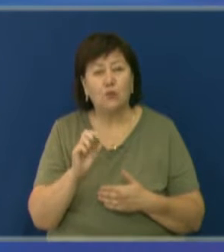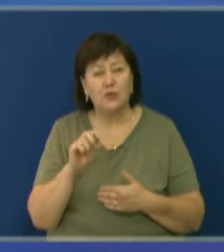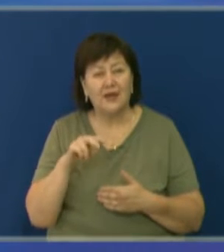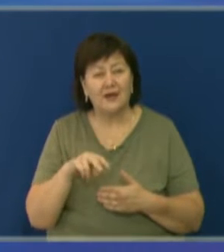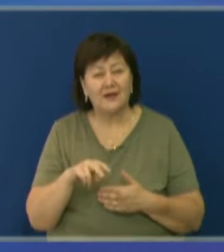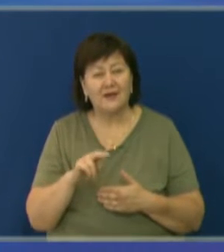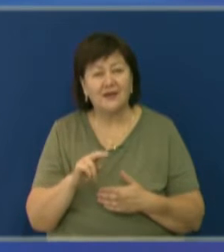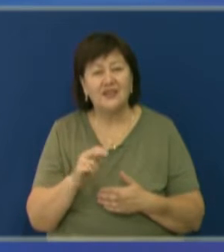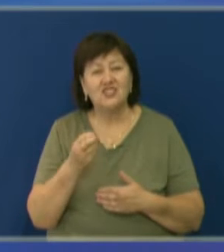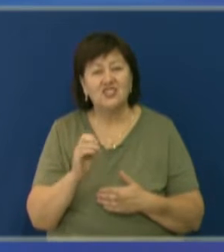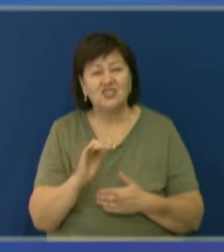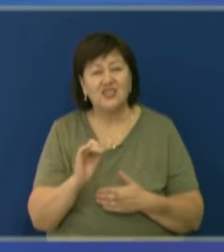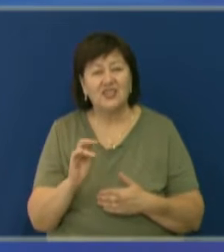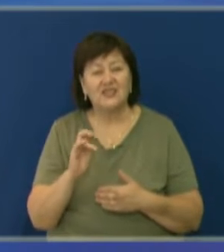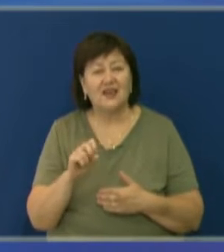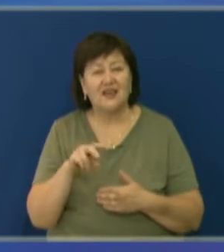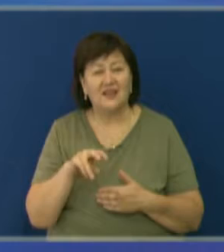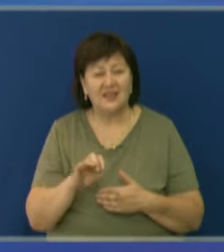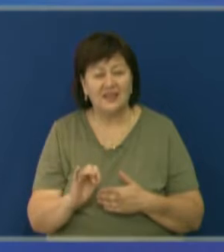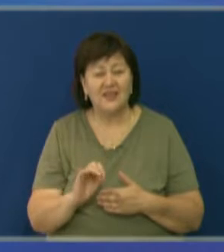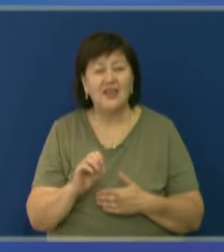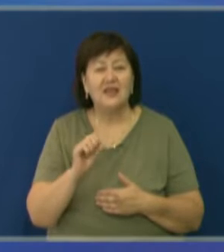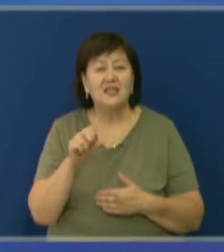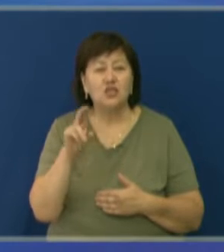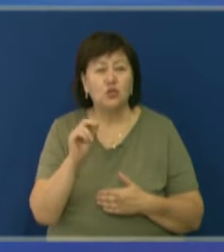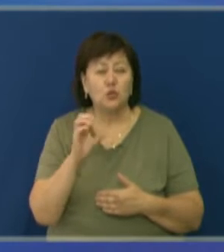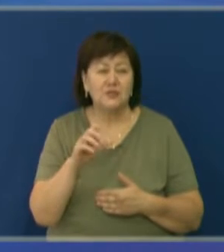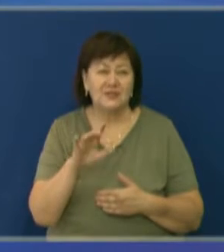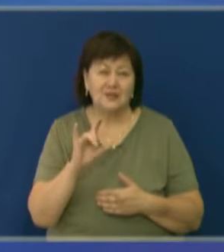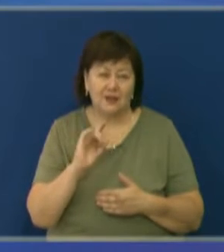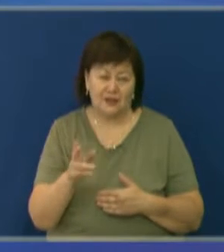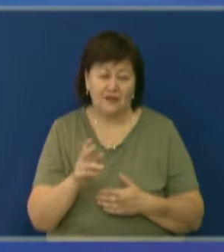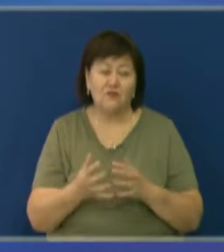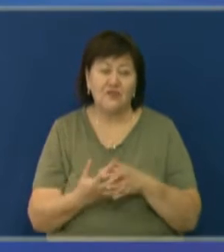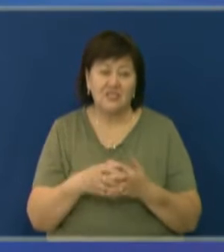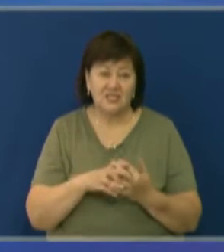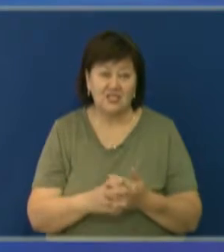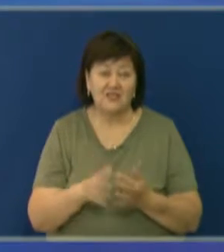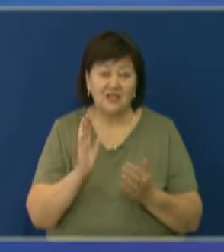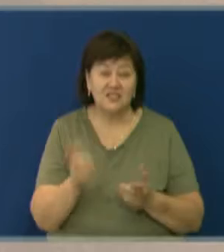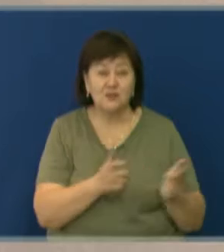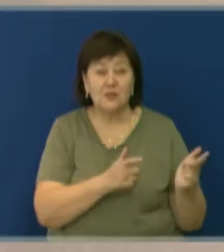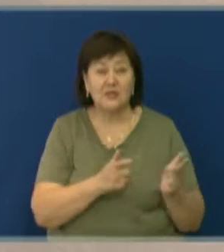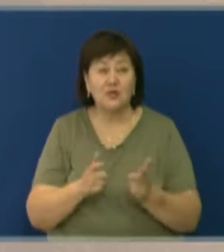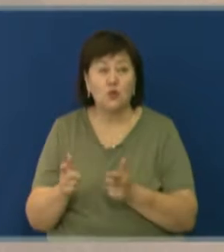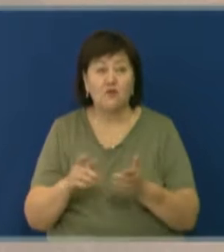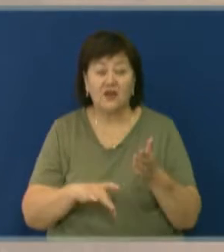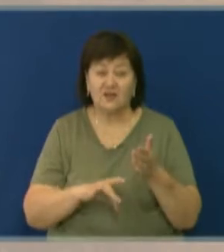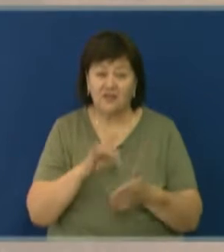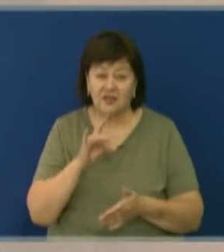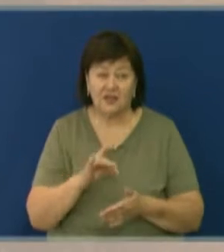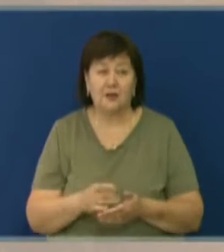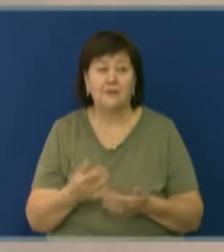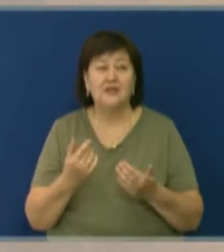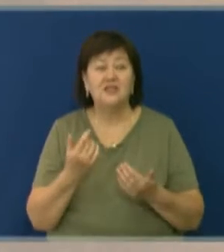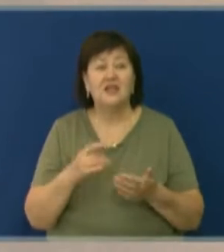әкімдері. Қазіргі уақытта үміткерлердің өтініштері қабылданып, сайлау науқанына дайындық жұмыстары жүргізілуде. Елімізде ауыл